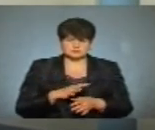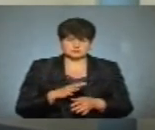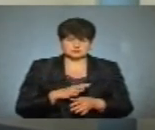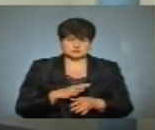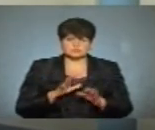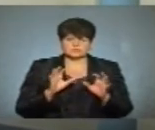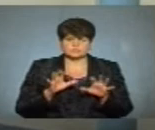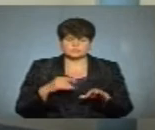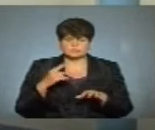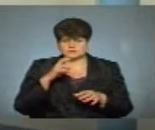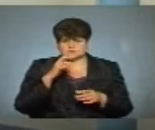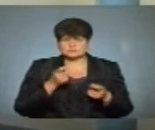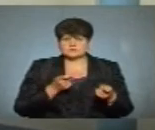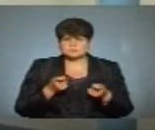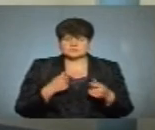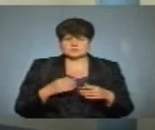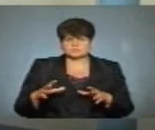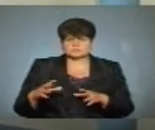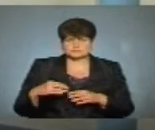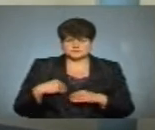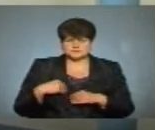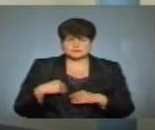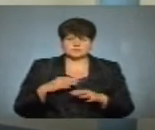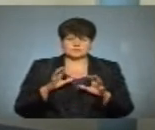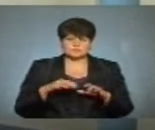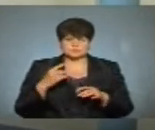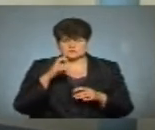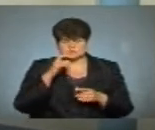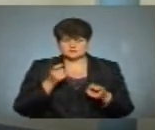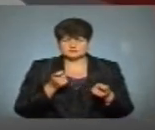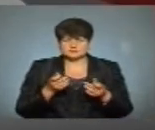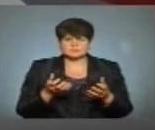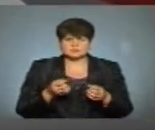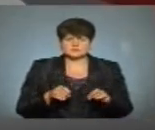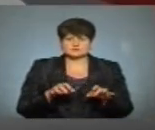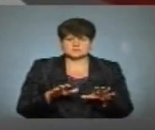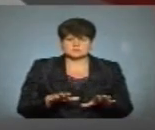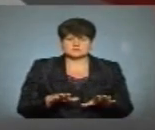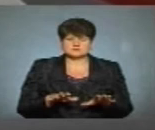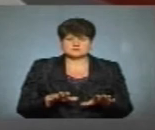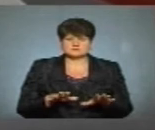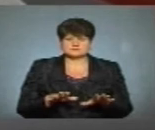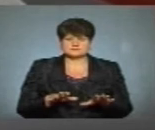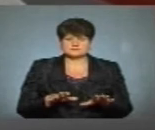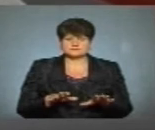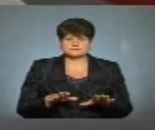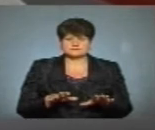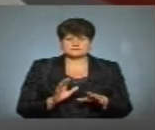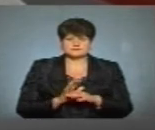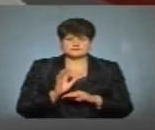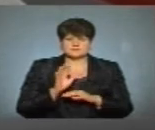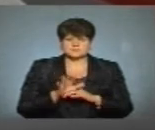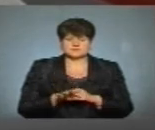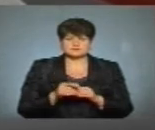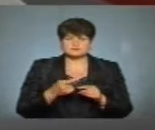я був голова обласної державної адміністрації, я був з ним, і головою обласної державної адміністрації прийнято рішення на делегувати ці